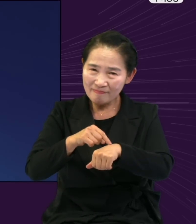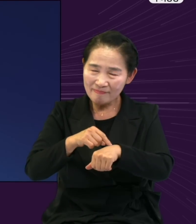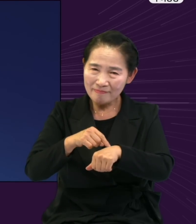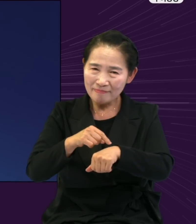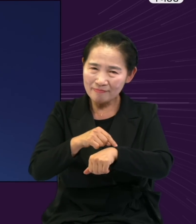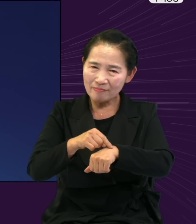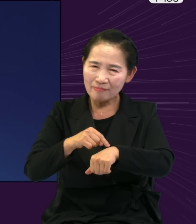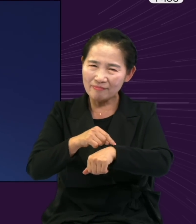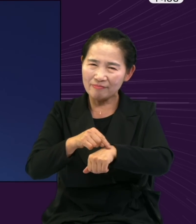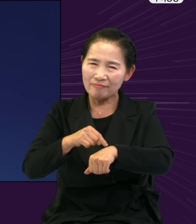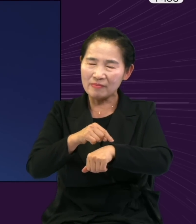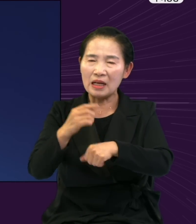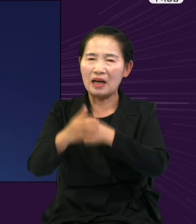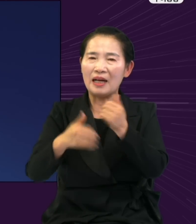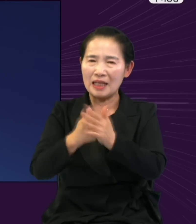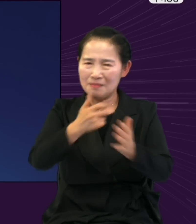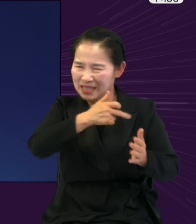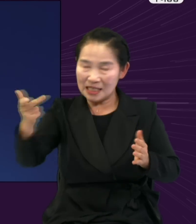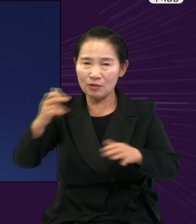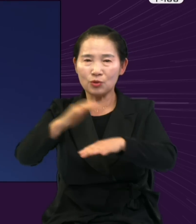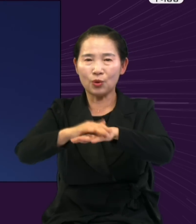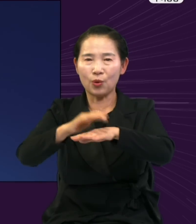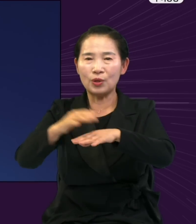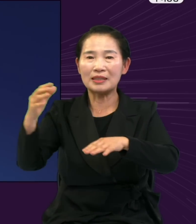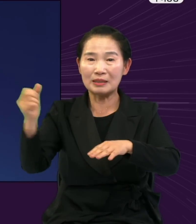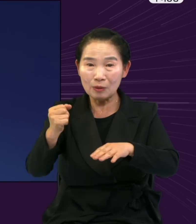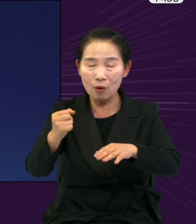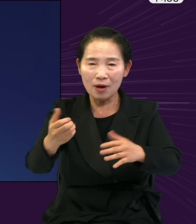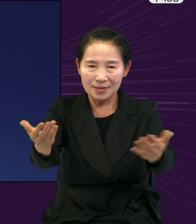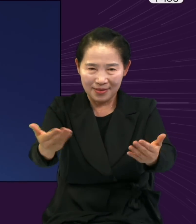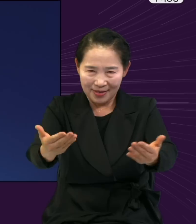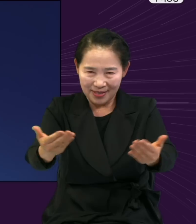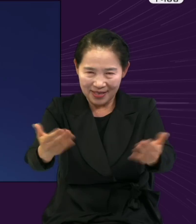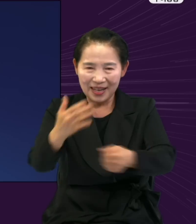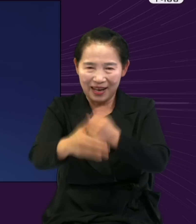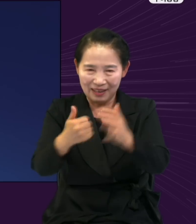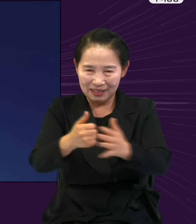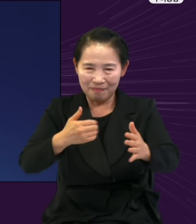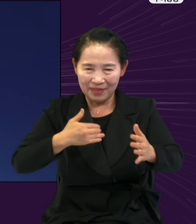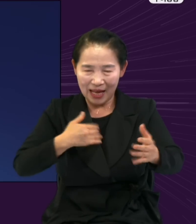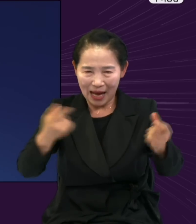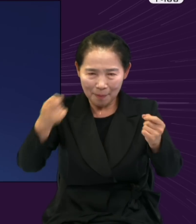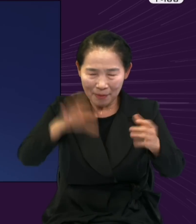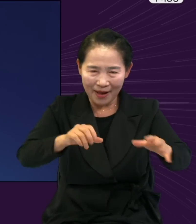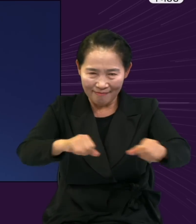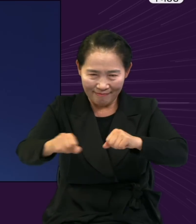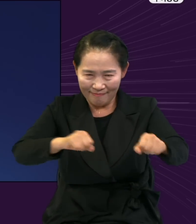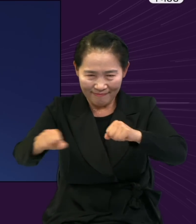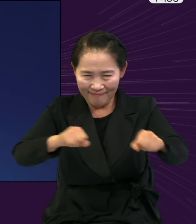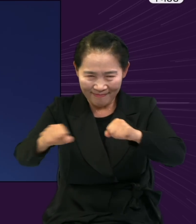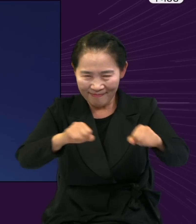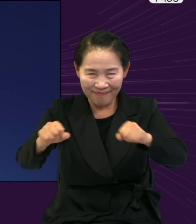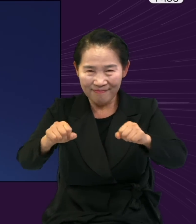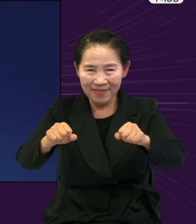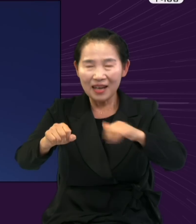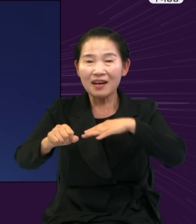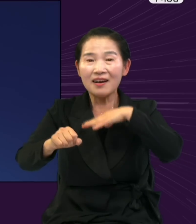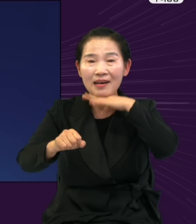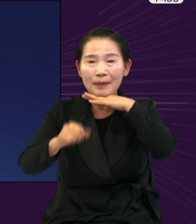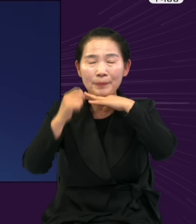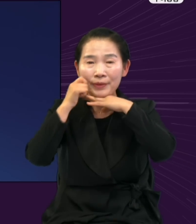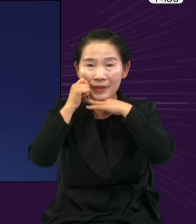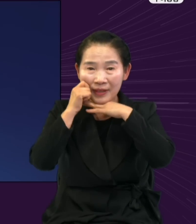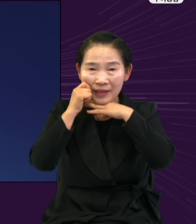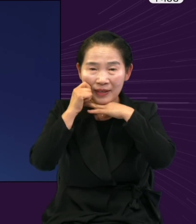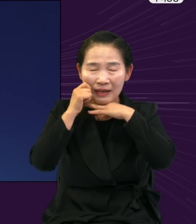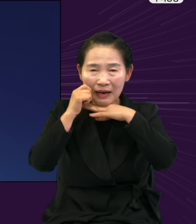당신의 크신 손으로 내 앞에서 일하시는 시간입니다. 이 기다림의 시간을 견디지 못해서 인간적인